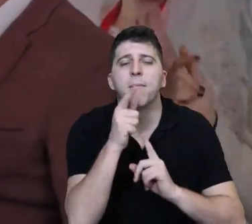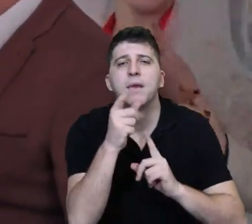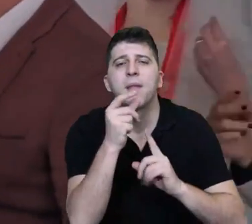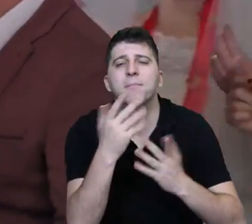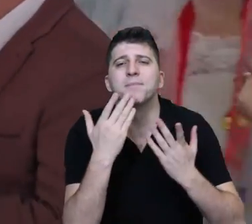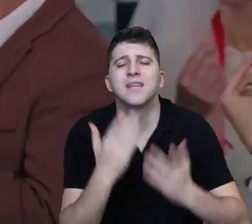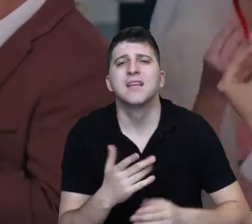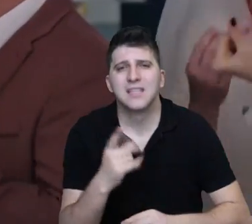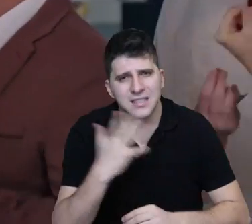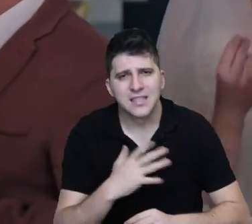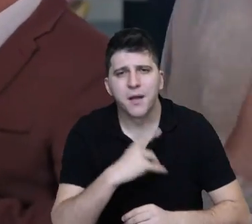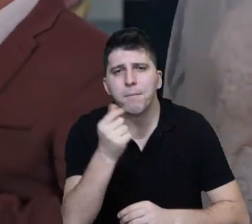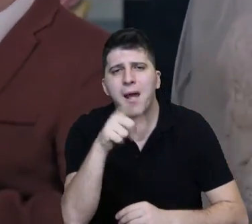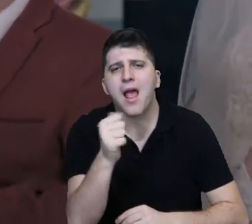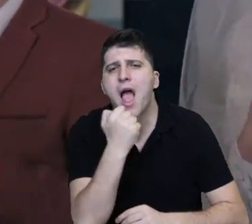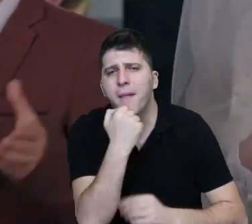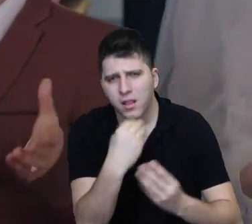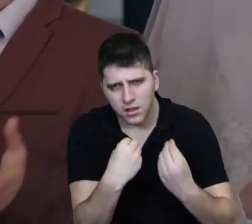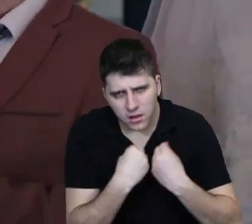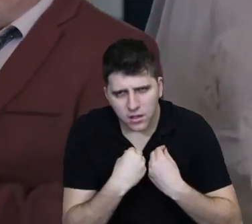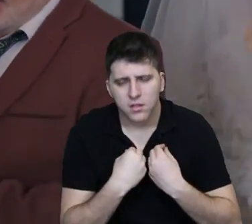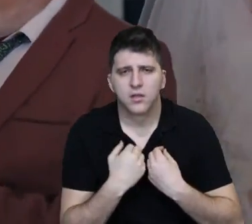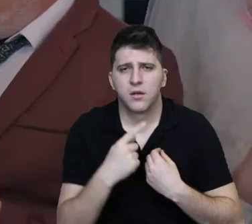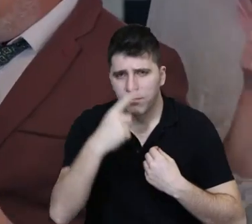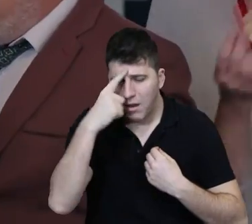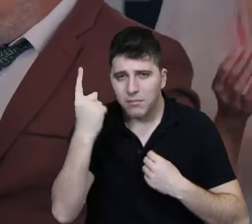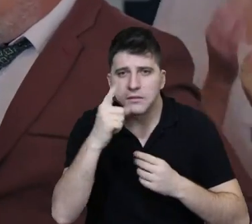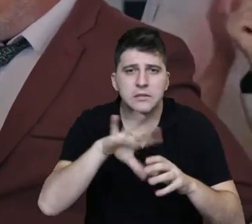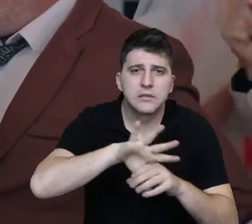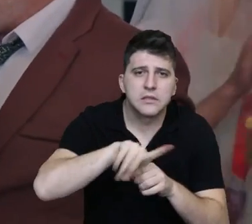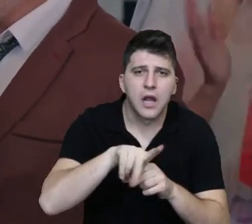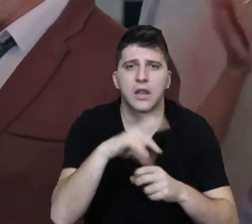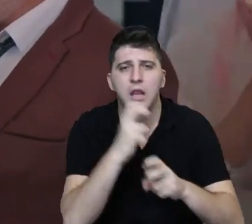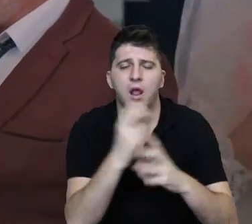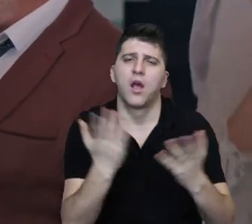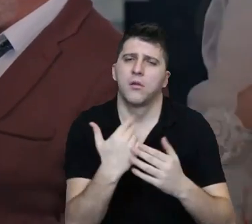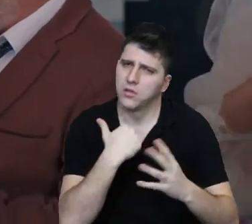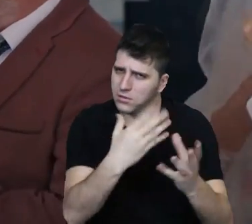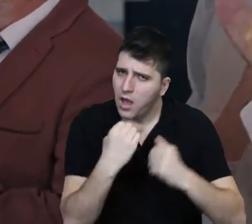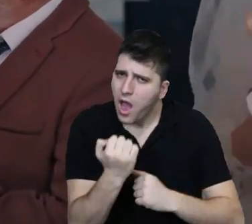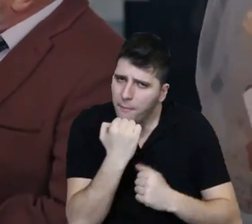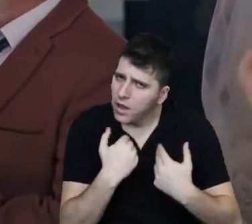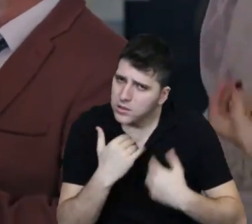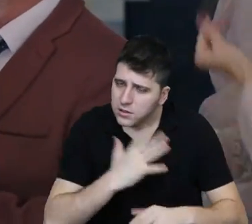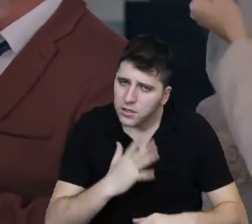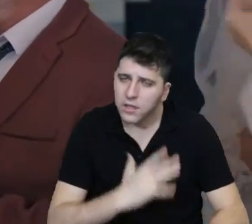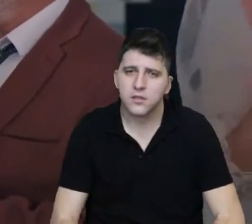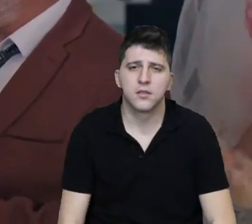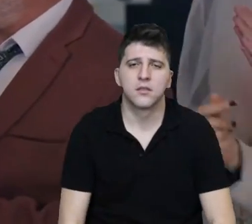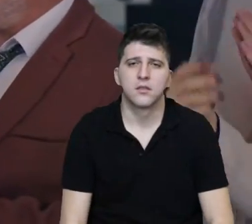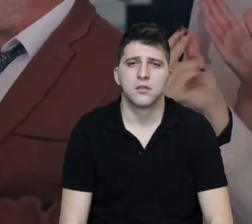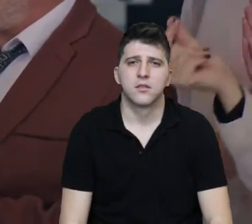İbrahim ya istersen şu paraları ben emanete alayım. Şimdi gazetelerde okuyoruz böyle neler oluyor vallahi. İstersen ben emanete alayım